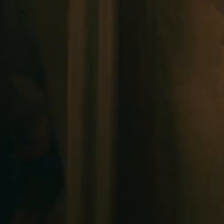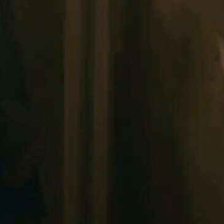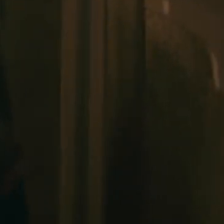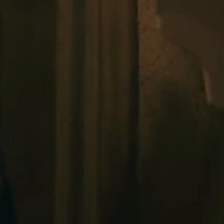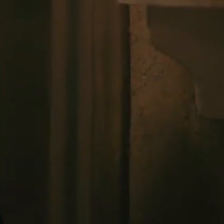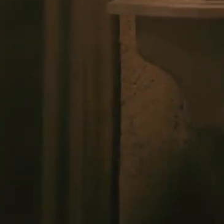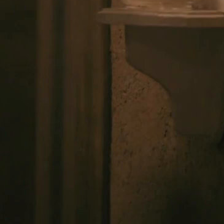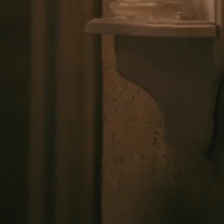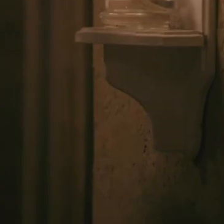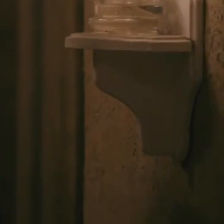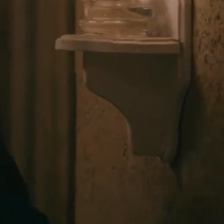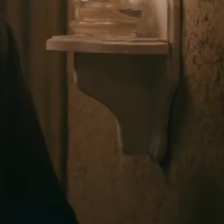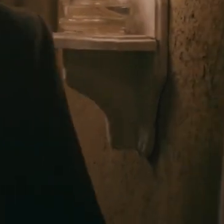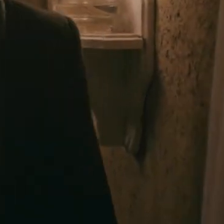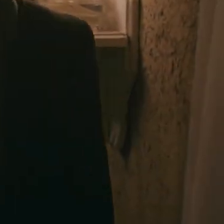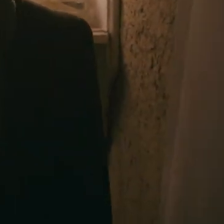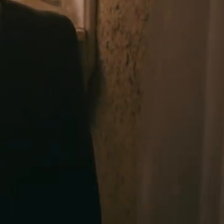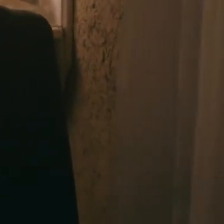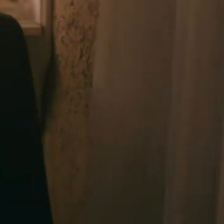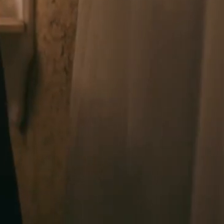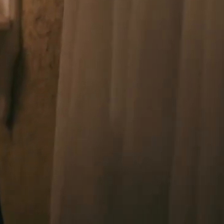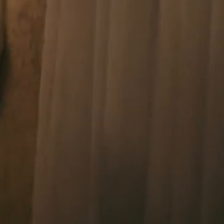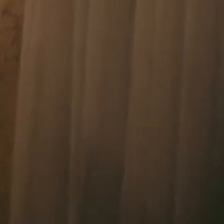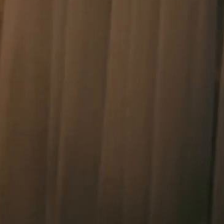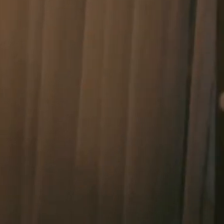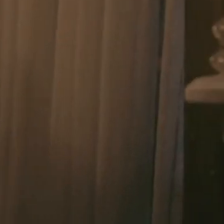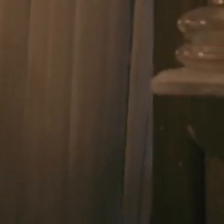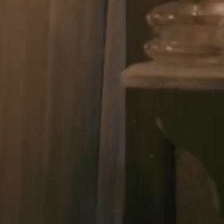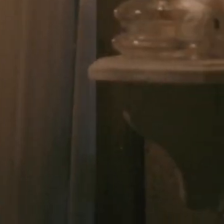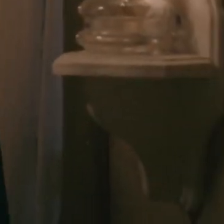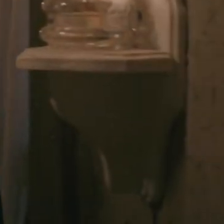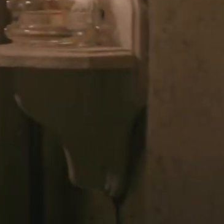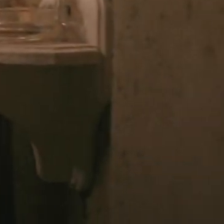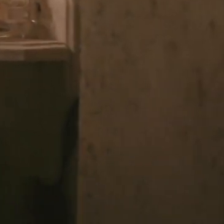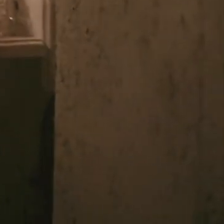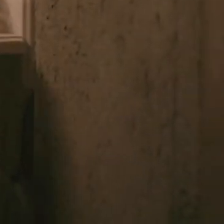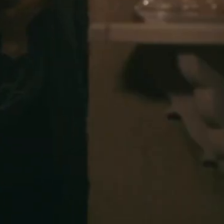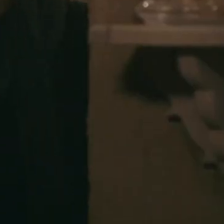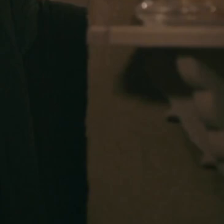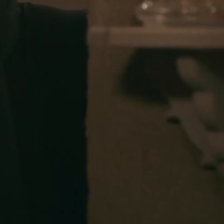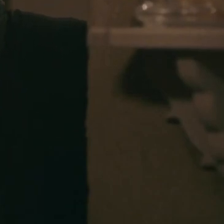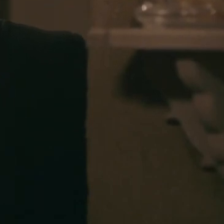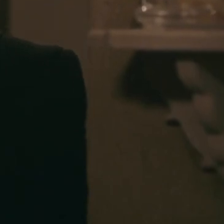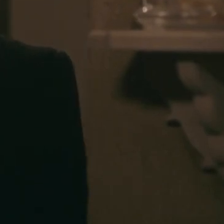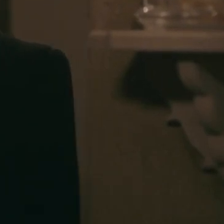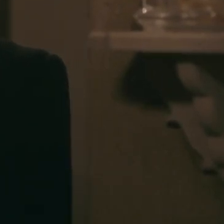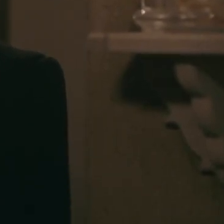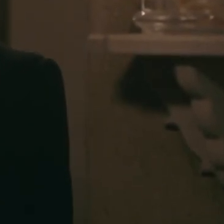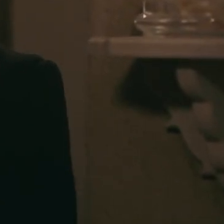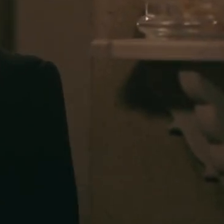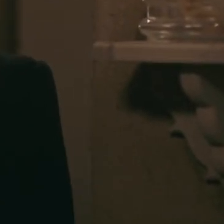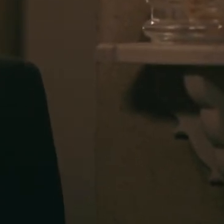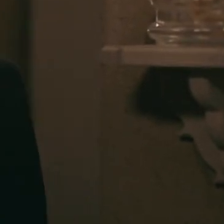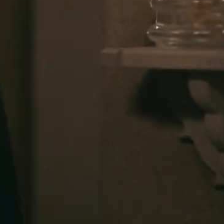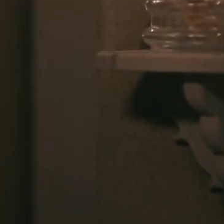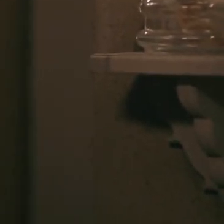Ali ilerlemeye devam ederek elini kuşağına takılı tabancasına götürdü. Soğuk bakışlarıyla koridorun başından dönüp